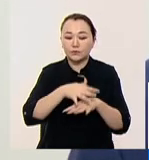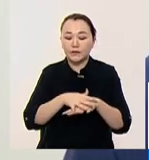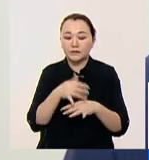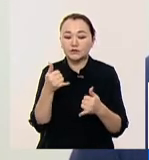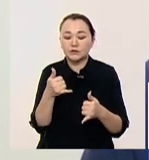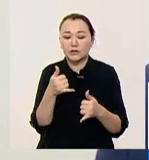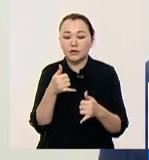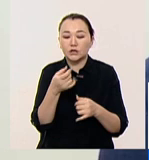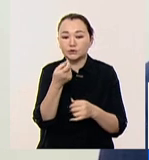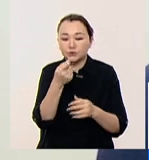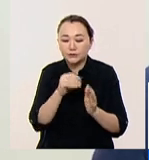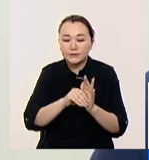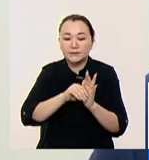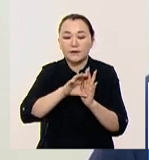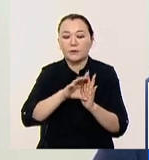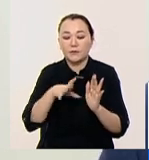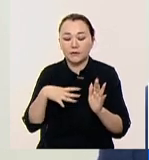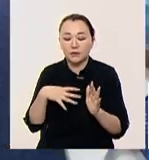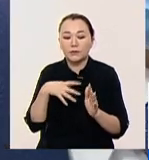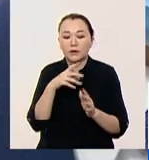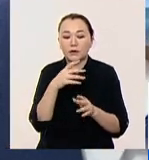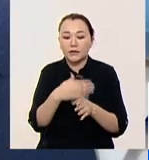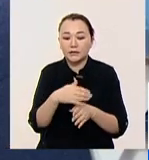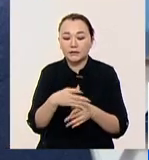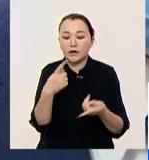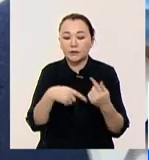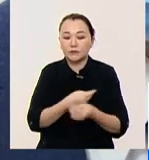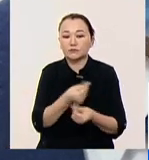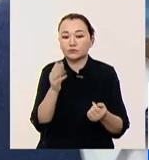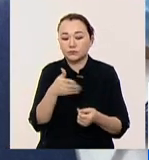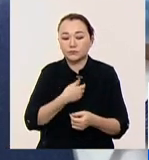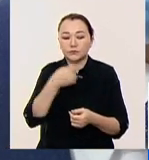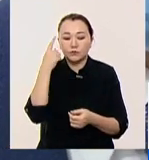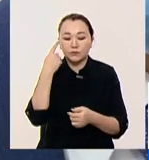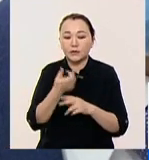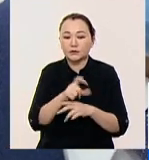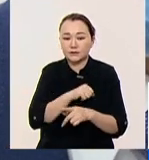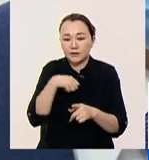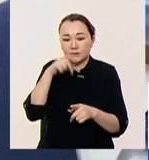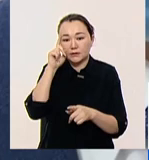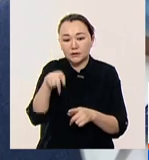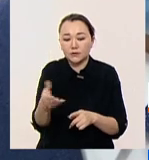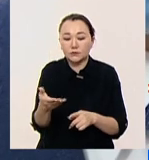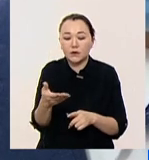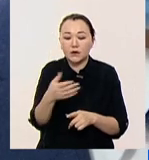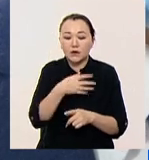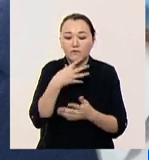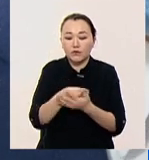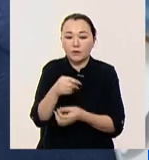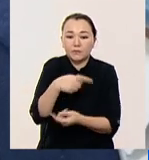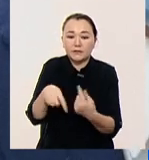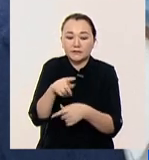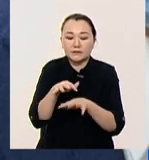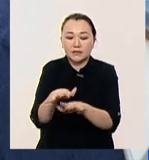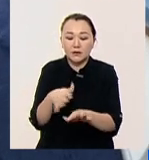кішкене жинап алып, сосын бір жарым кредитті береміз деді. Мен ойым олар өздері біледі ғой енді, олардың бизнес процесстері.